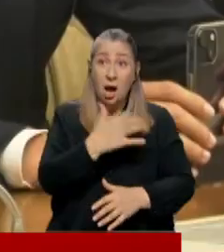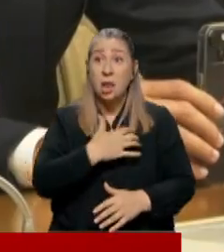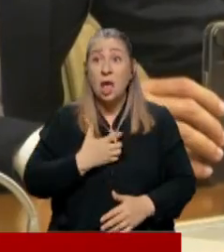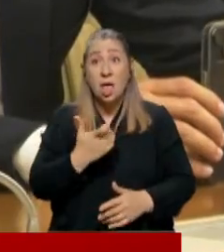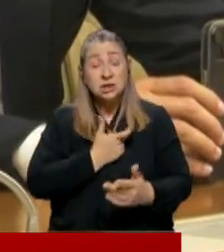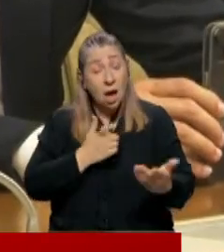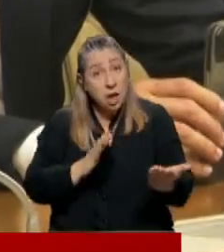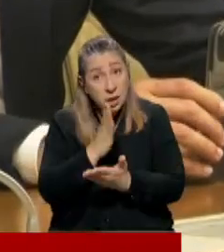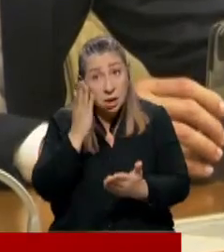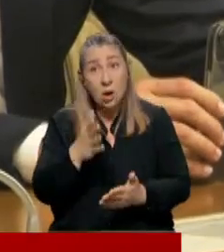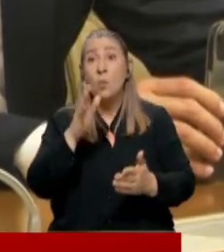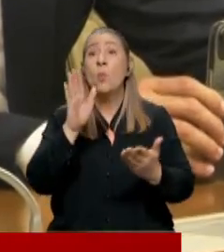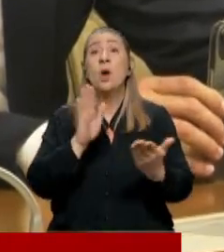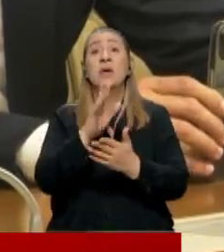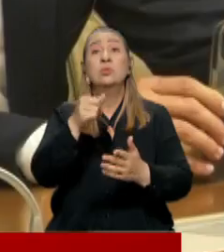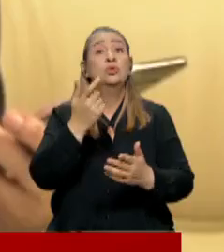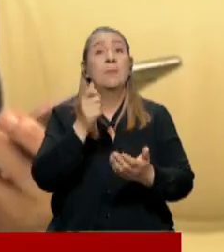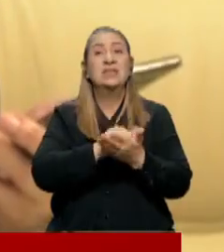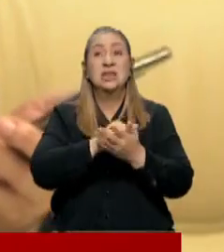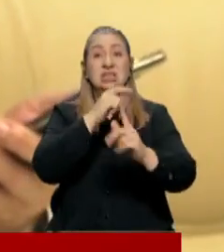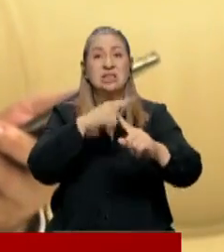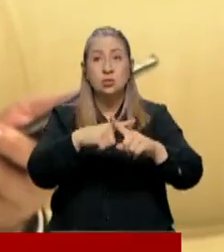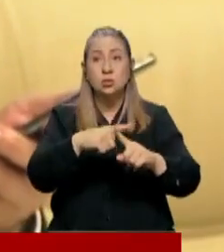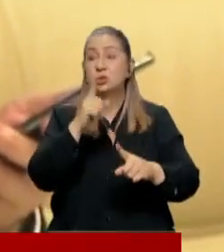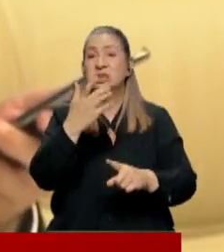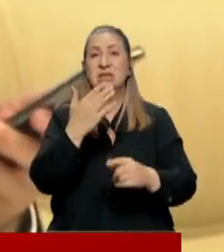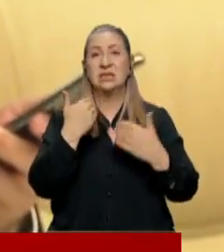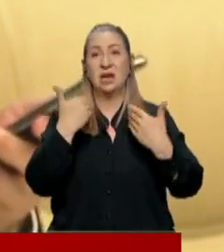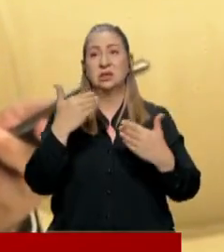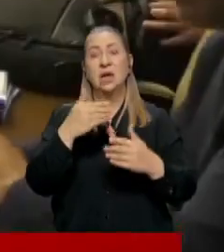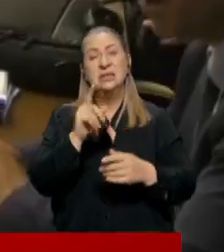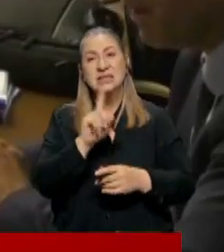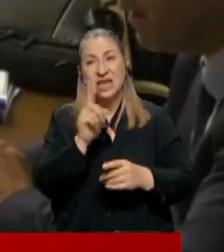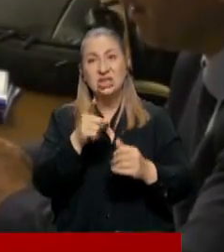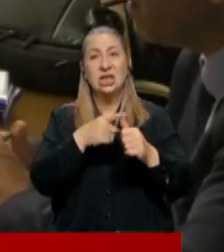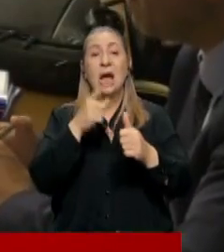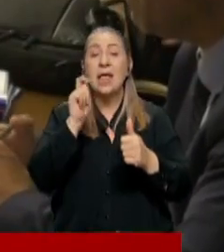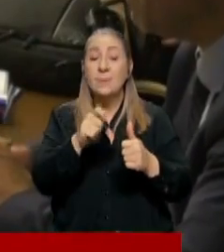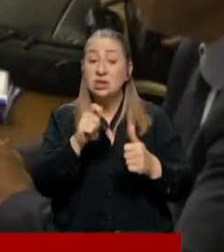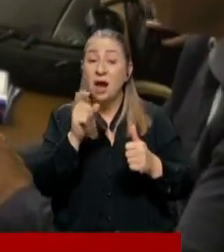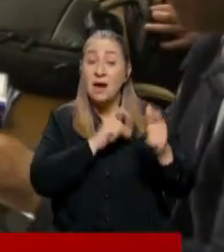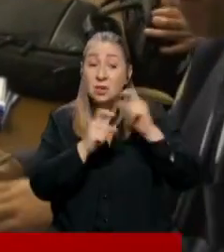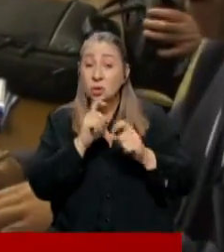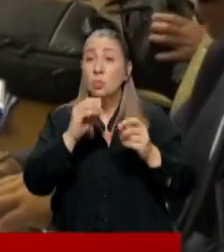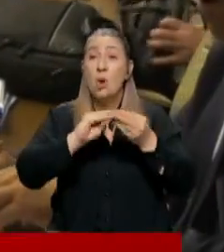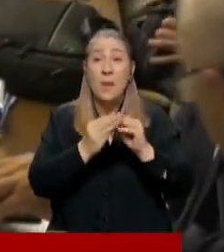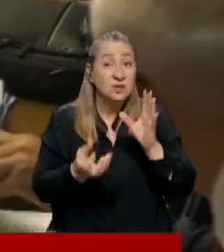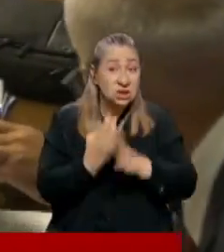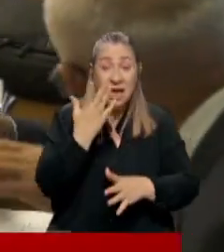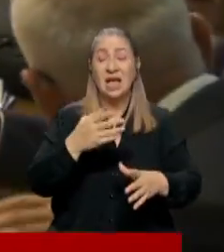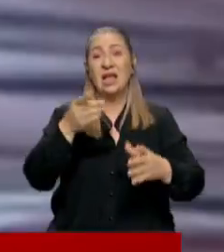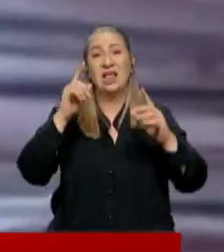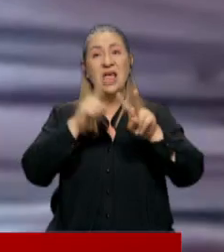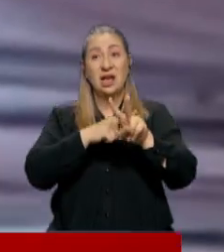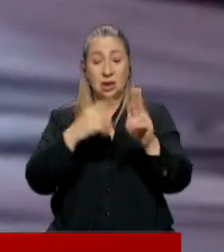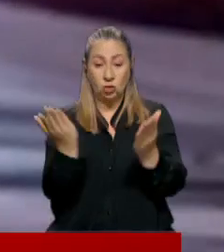aykırıdır. Muhalefetin basına sansür dediği teklif için Yargıtay üyesi de sakıncalarını, uygulamada yaratacağı sorunları Yargıtay'ın